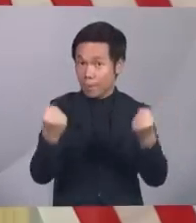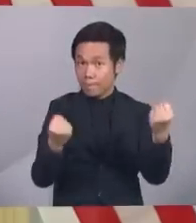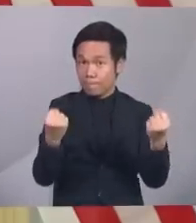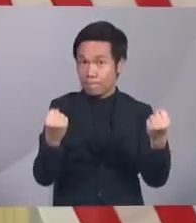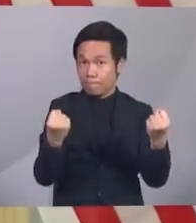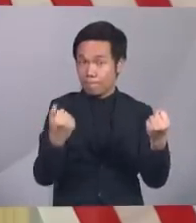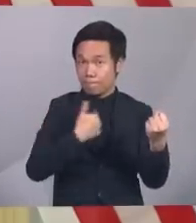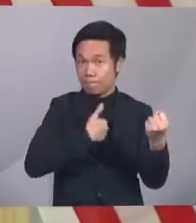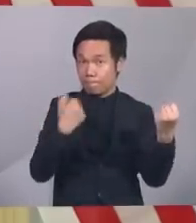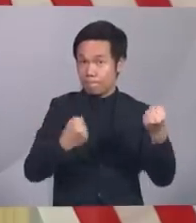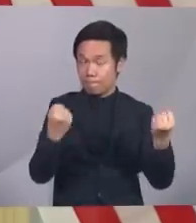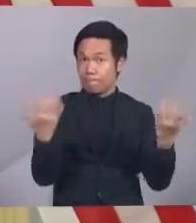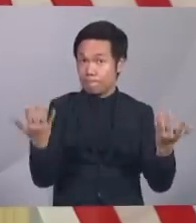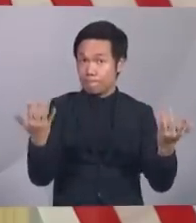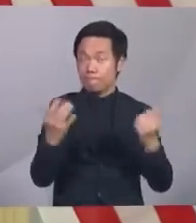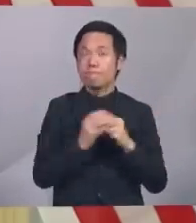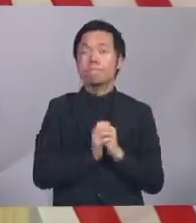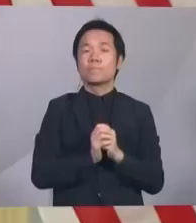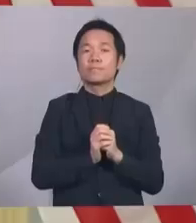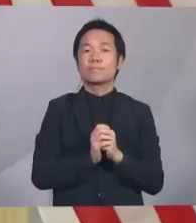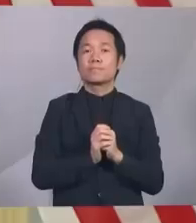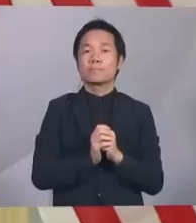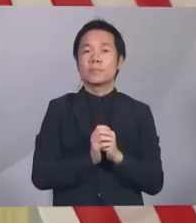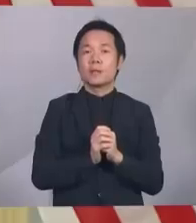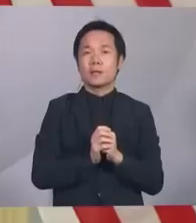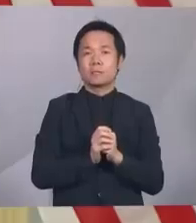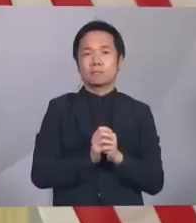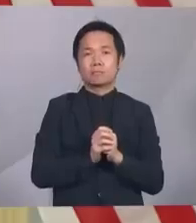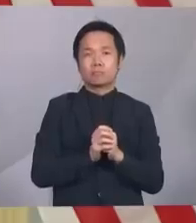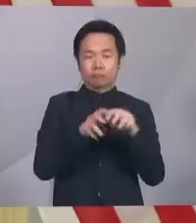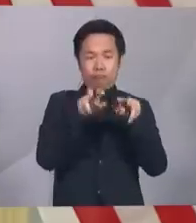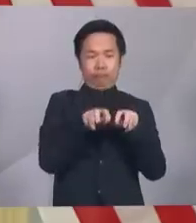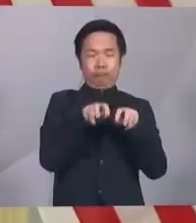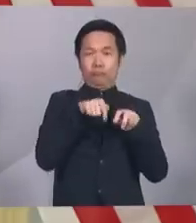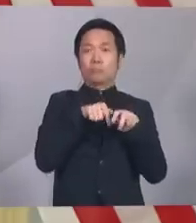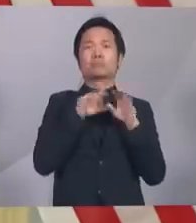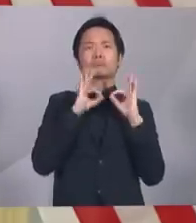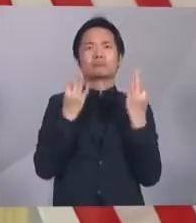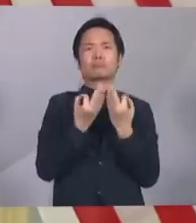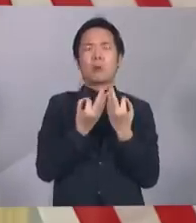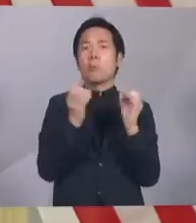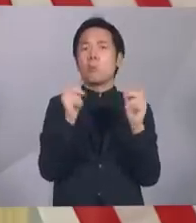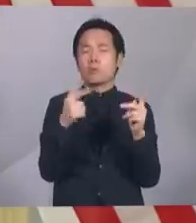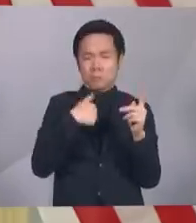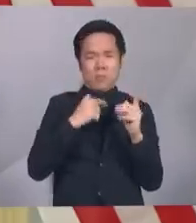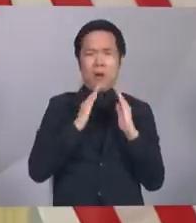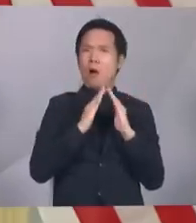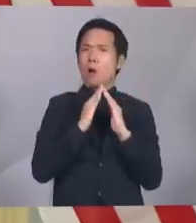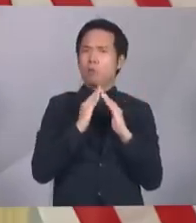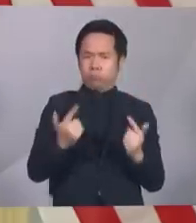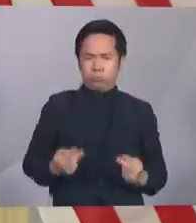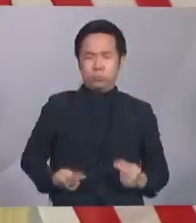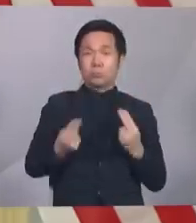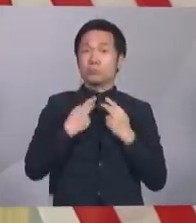Kita dapati tidak ada isu yang berkaitan dengan penjarakan sosial yang melibatkan keluarga dari rumah yang sama.